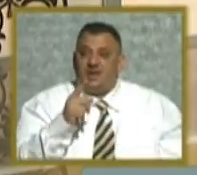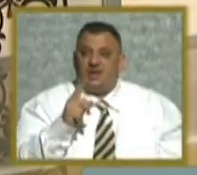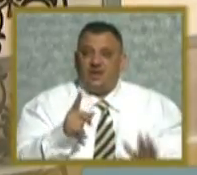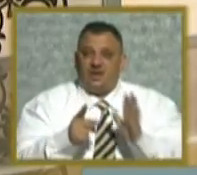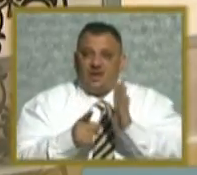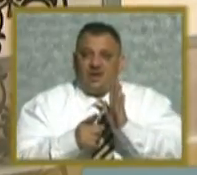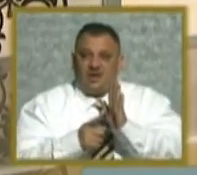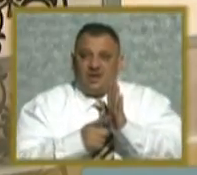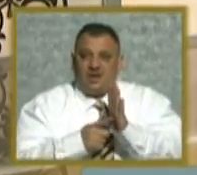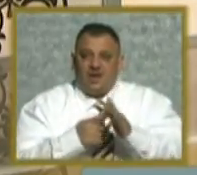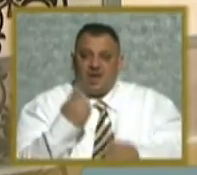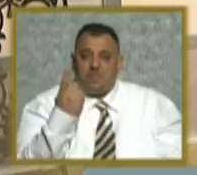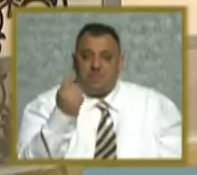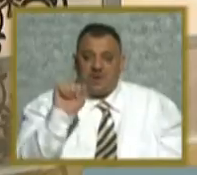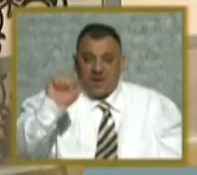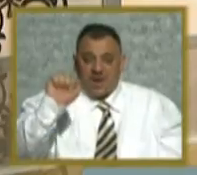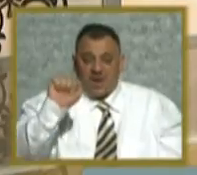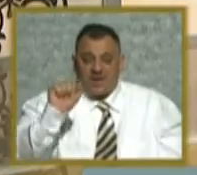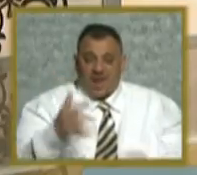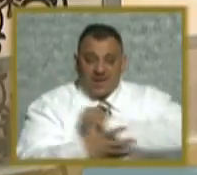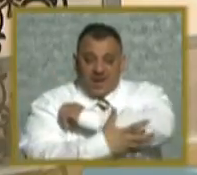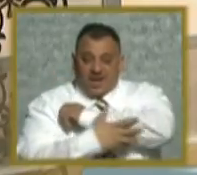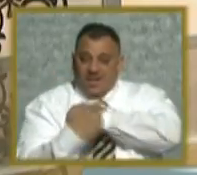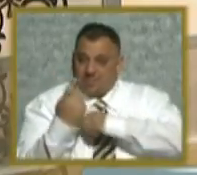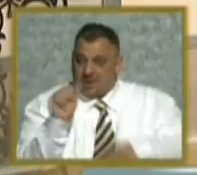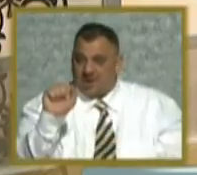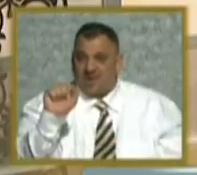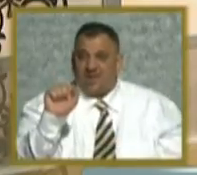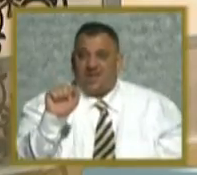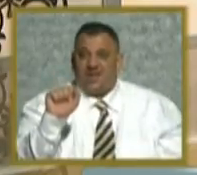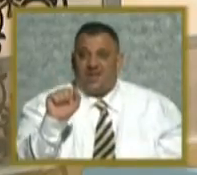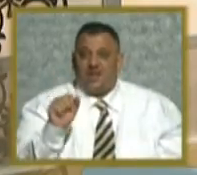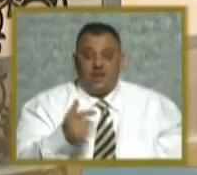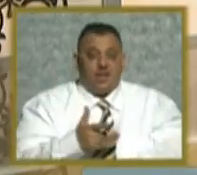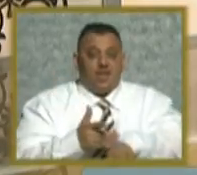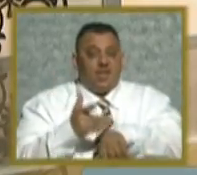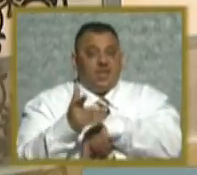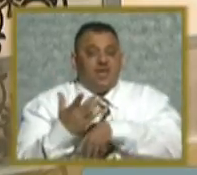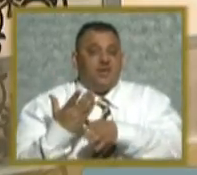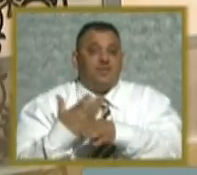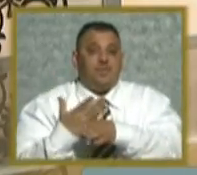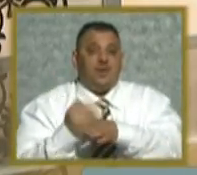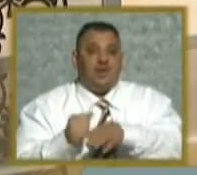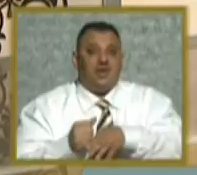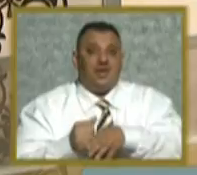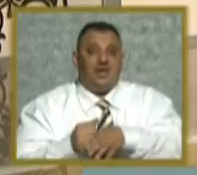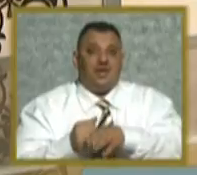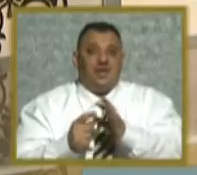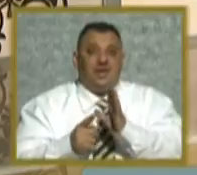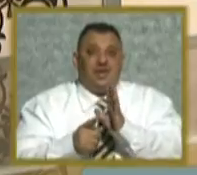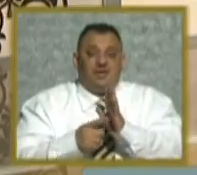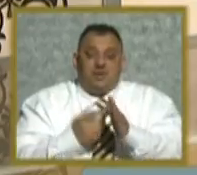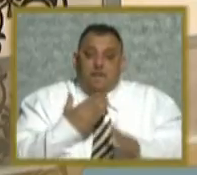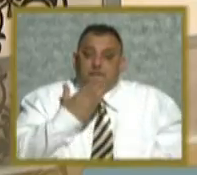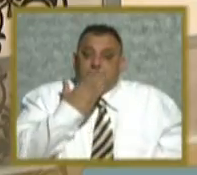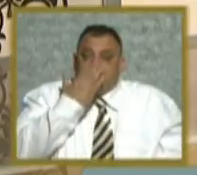خالي، أنت الآن هذه زكاة مالك أنت؟ إيه. وليش أخرتها؟ والله كنت ماني عارف